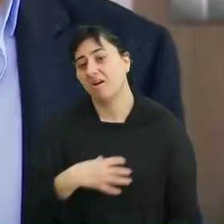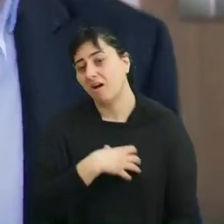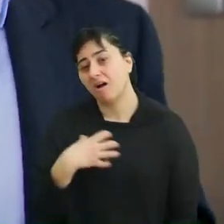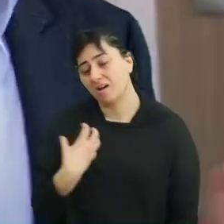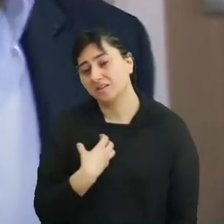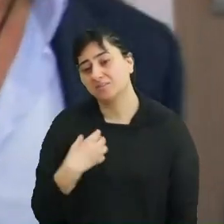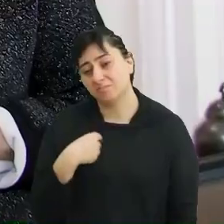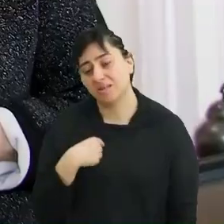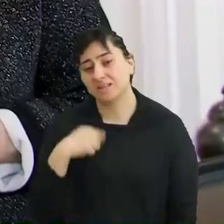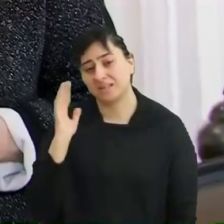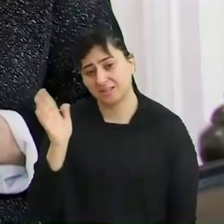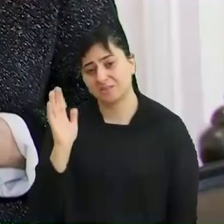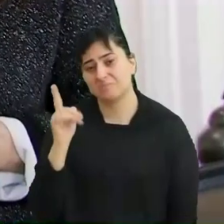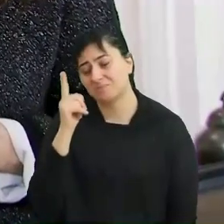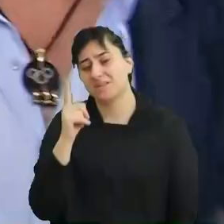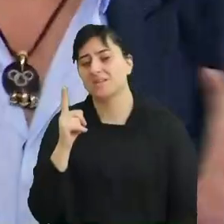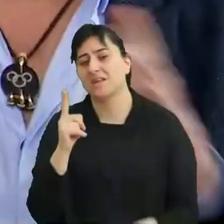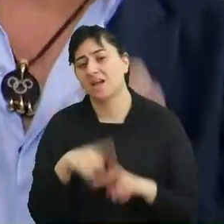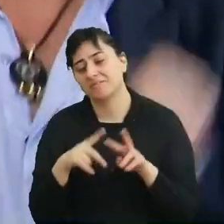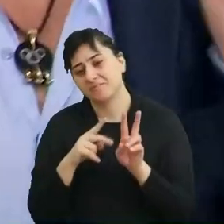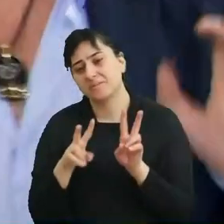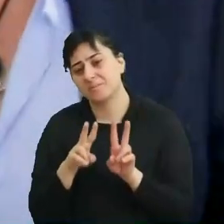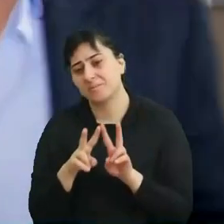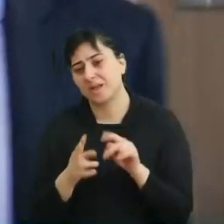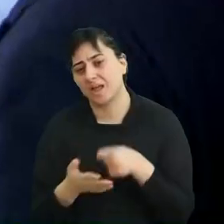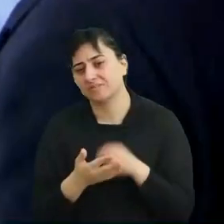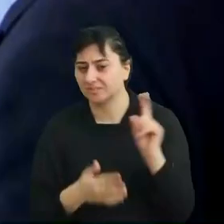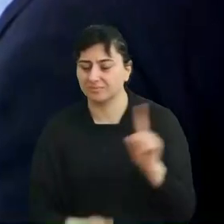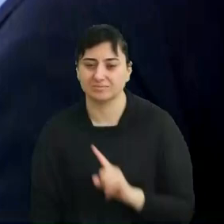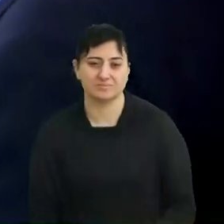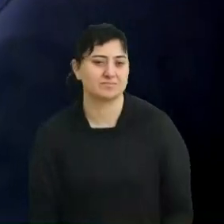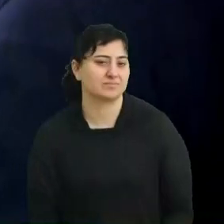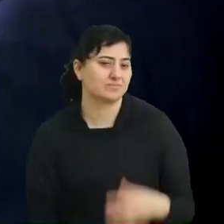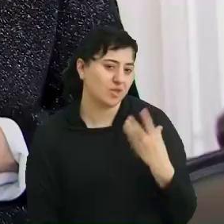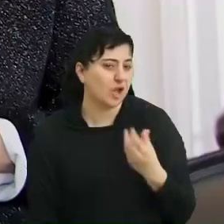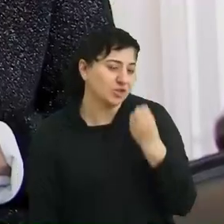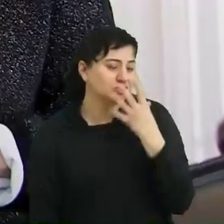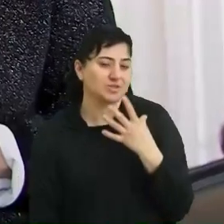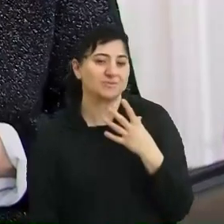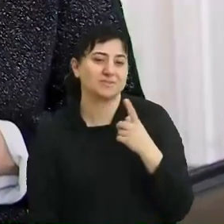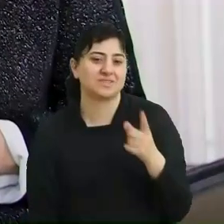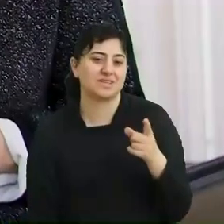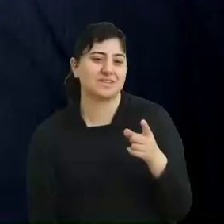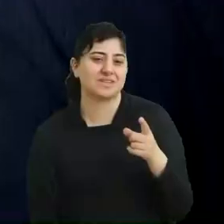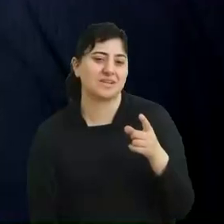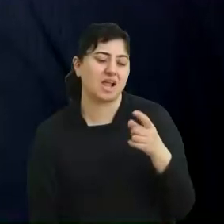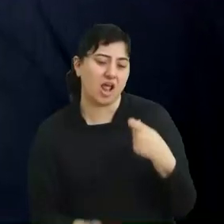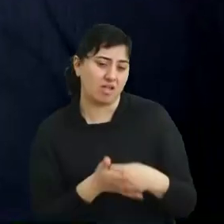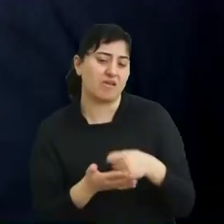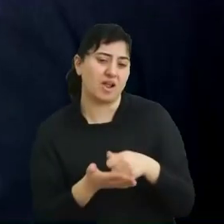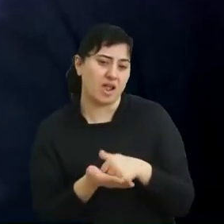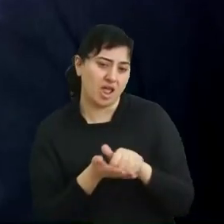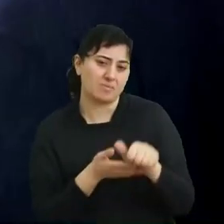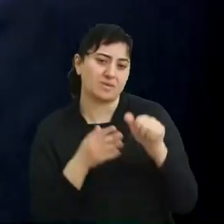Anişko, ben gideyim de birkaç AVM'şkonun içini boşaltayım geleyim. Tamam çiçeğim. Sen bütün